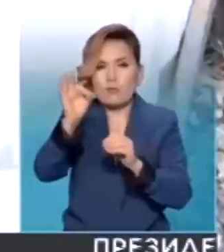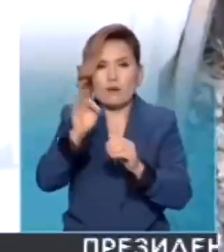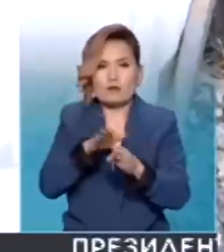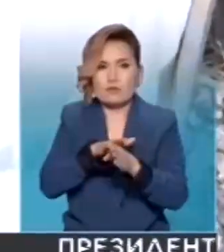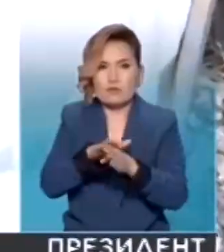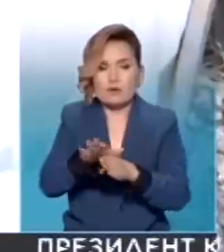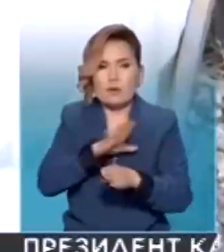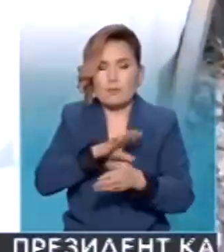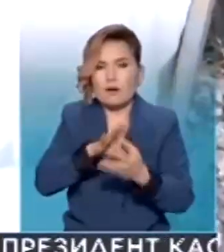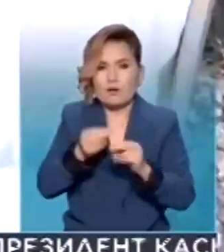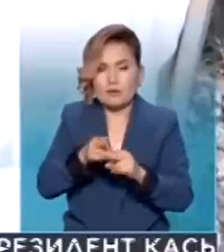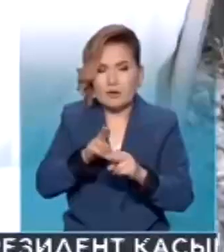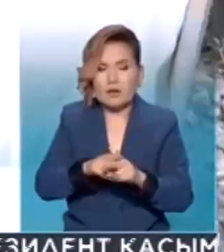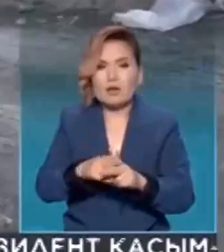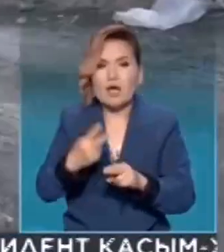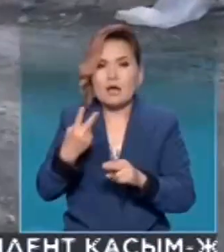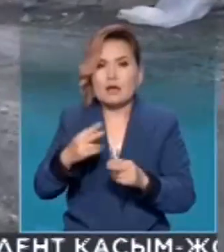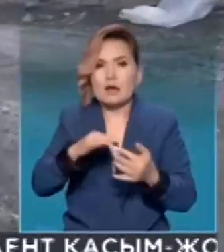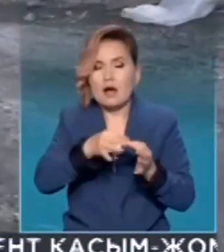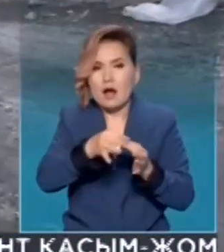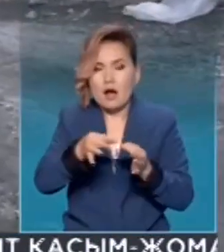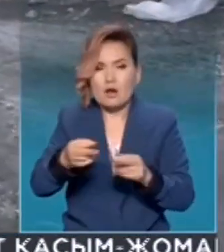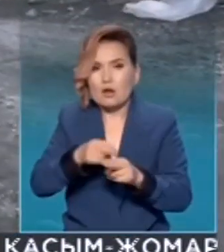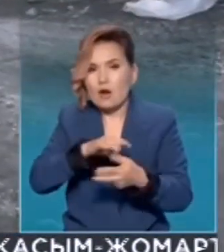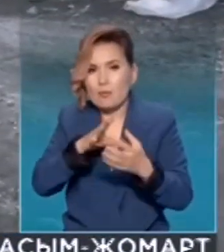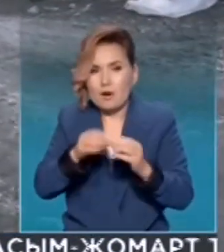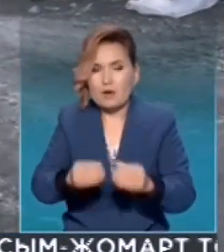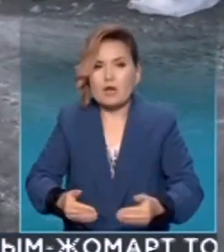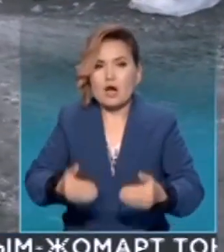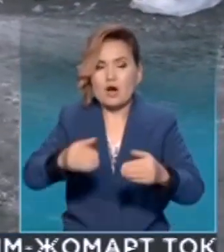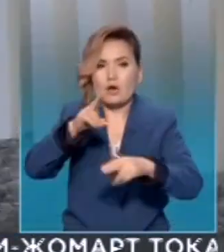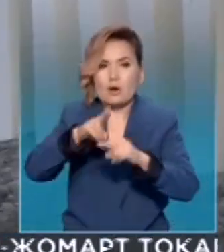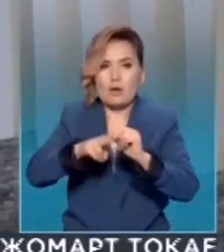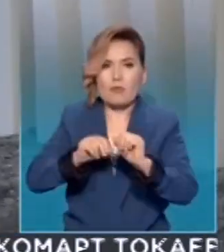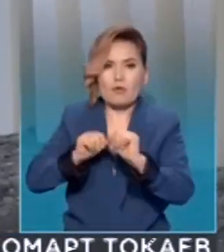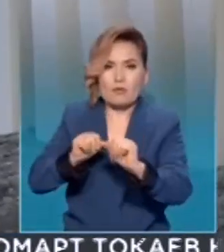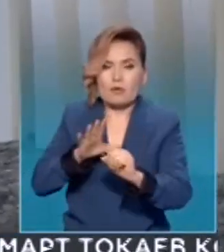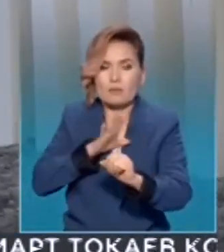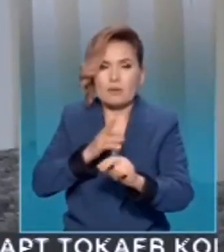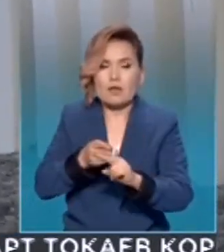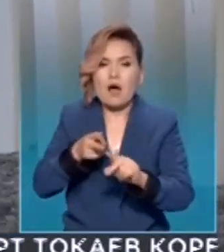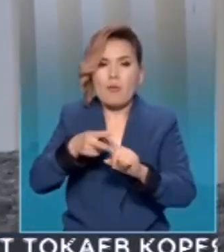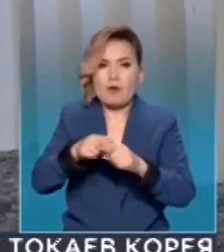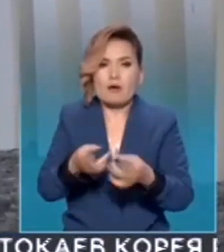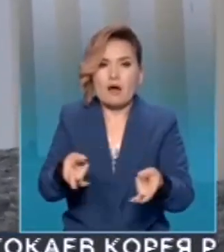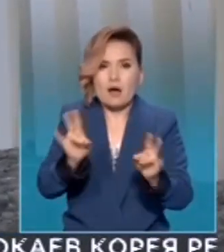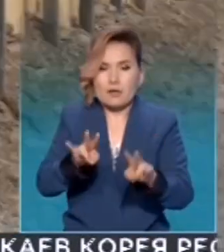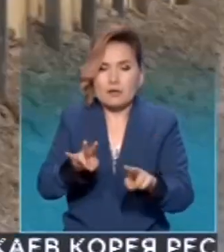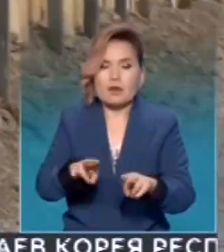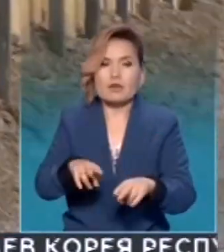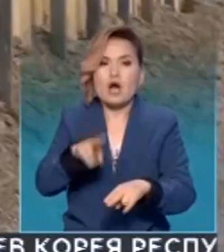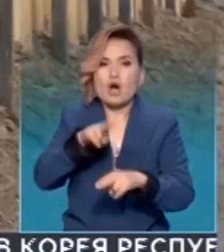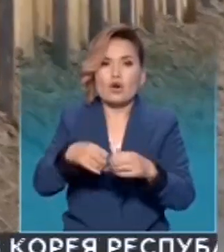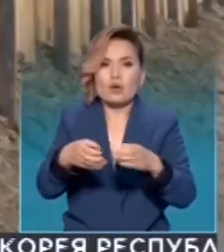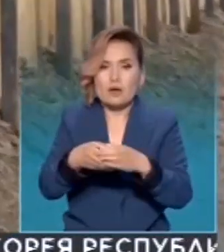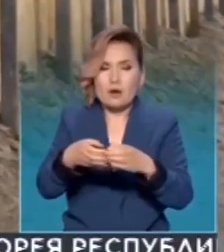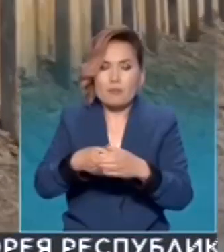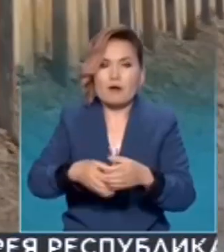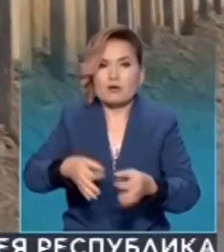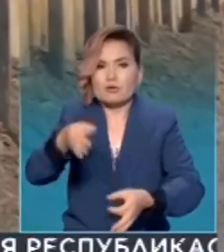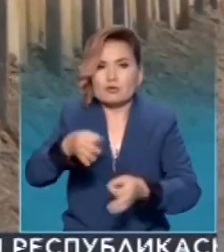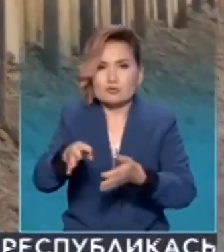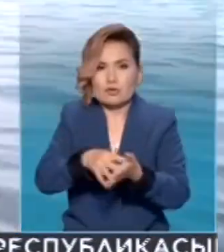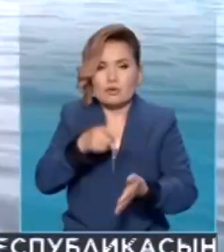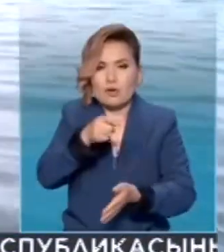орындаған. Онда да екі елді мекенде тиіп қашып, әр жерінен бастап, тастап кеткен. Қазір тапсырыс берушілер құрылыс компаниясымен соттасып